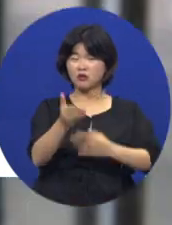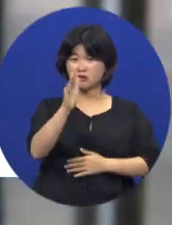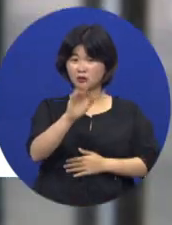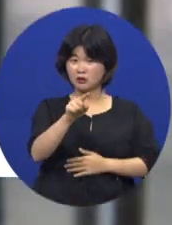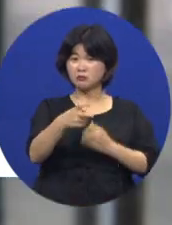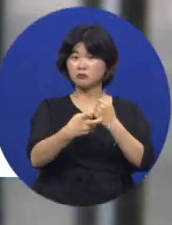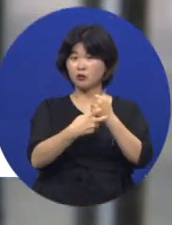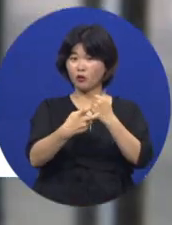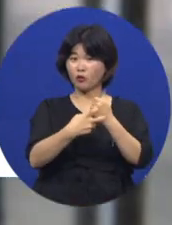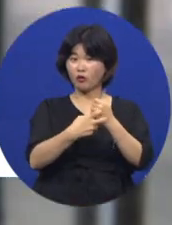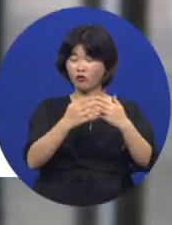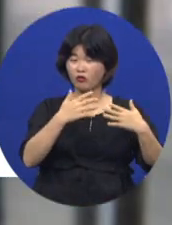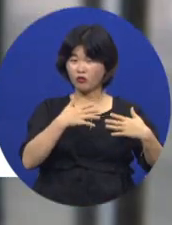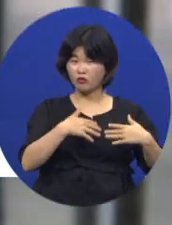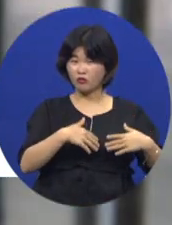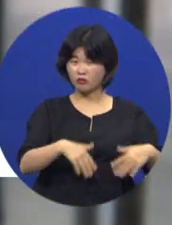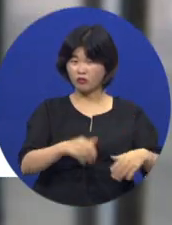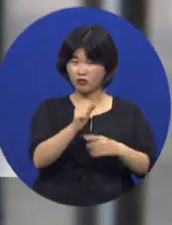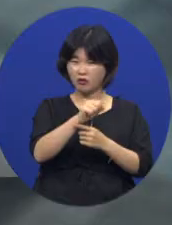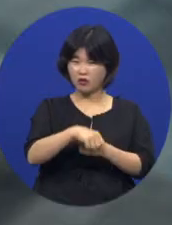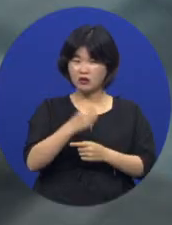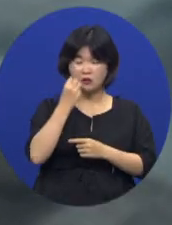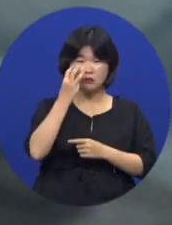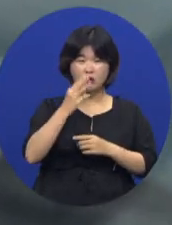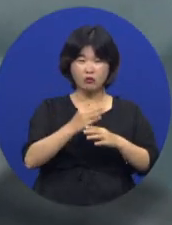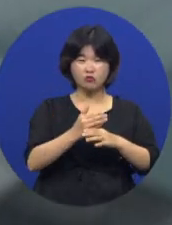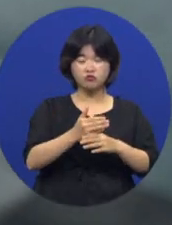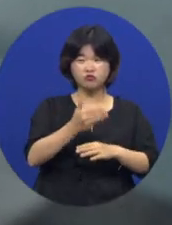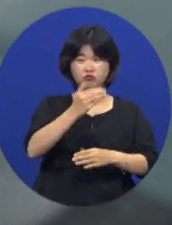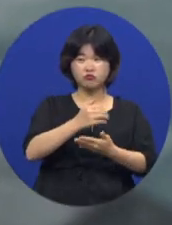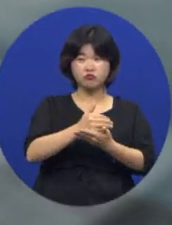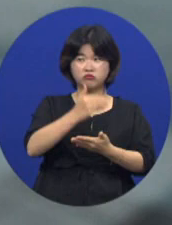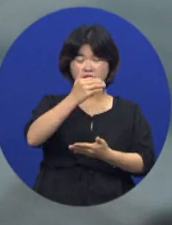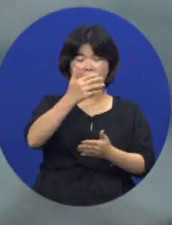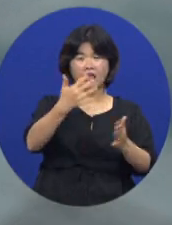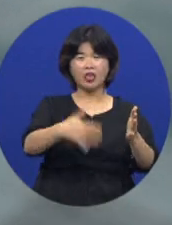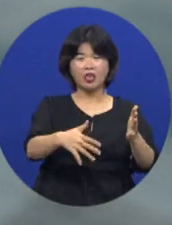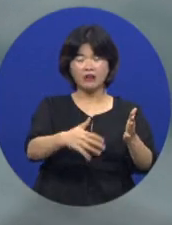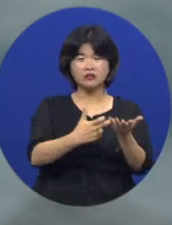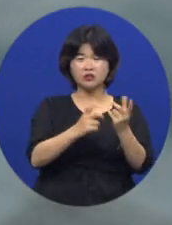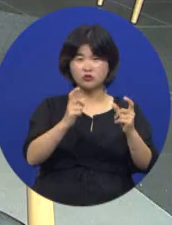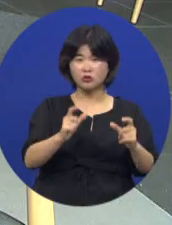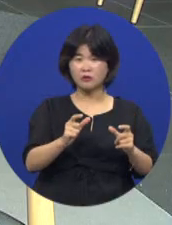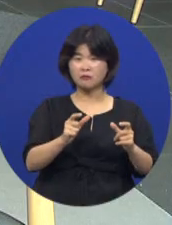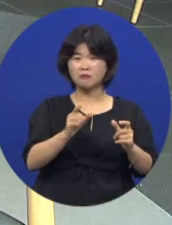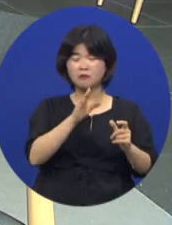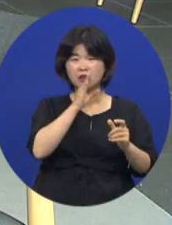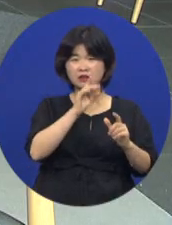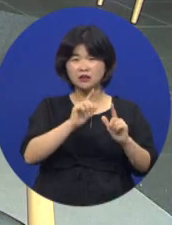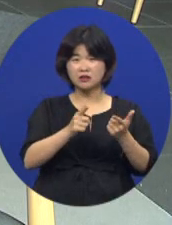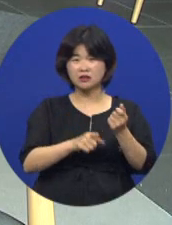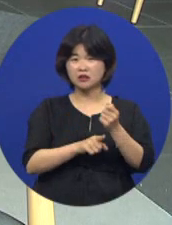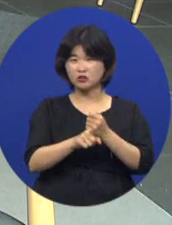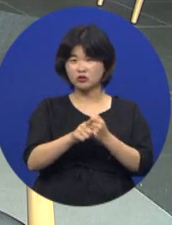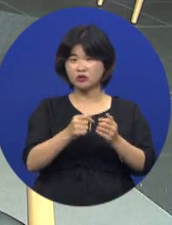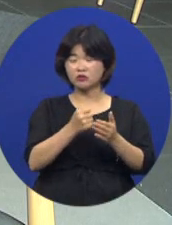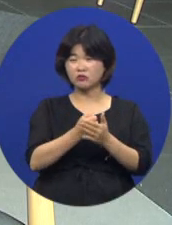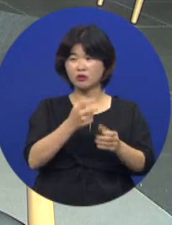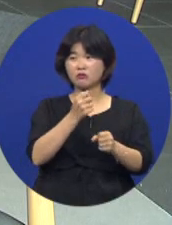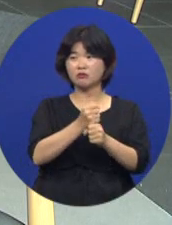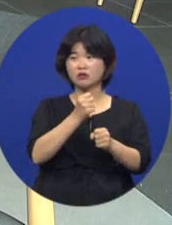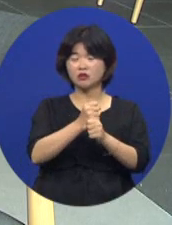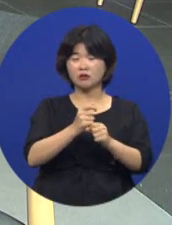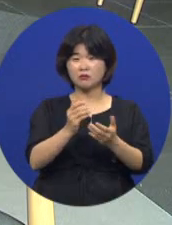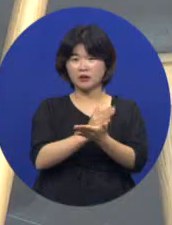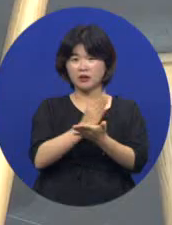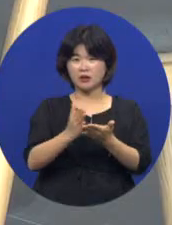녹지 병원은 허가 이후 3개월이 지나도록 병원 문을 열지 않았고 제주도는 정당한 사이 없이 병원을 개설 하지 않았다고